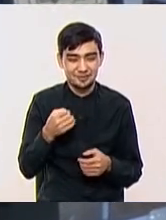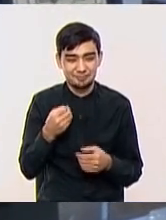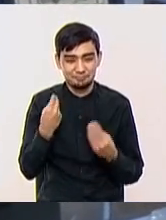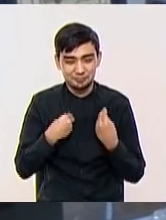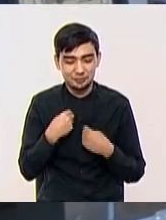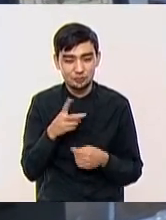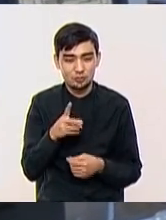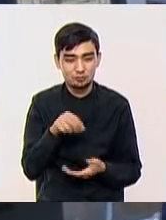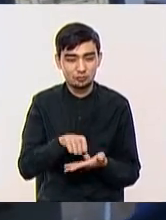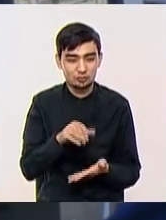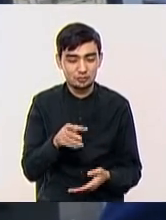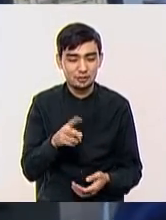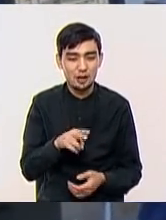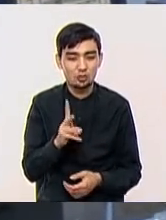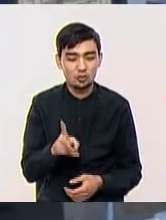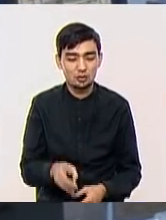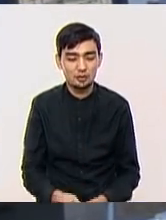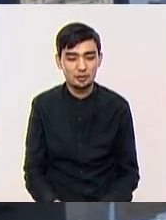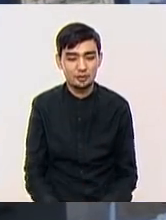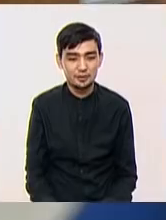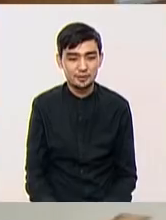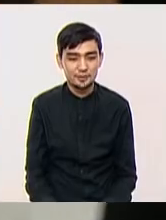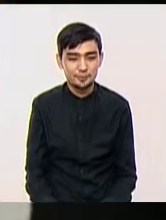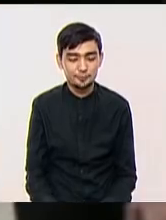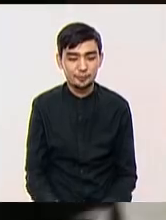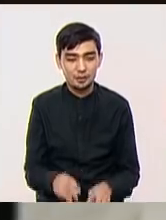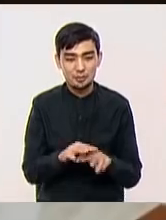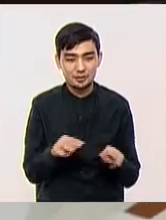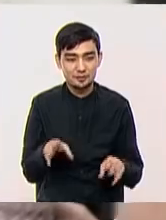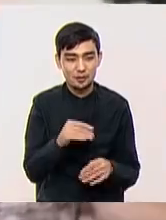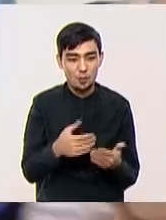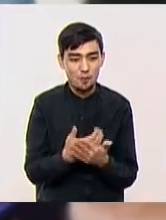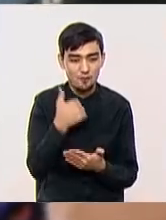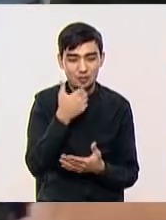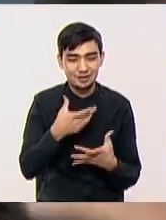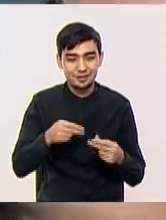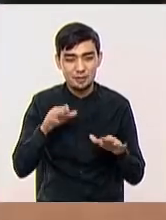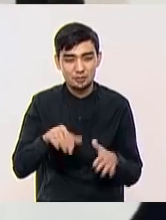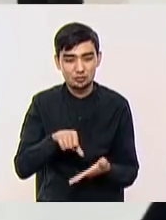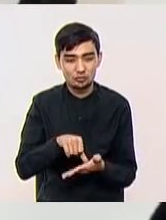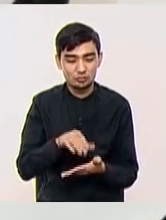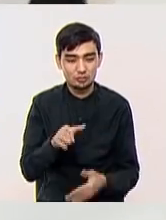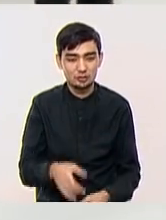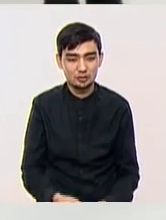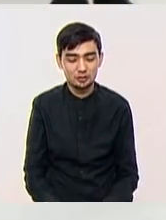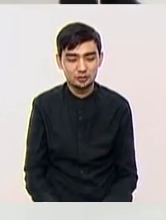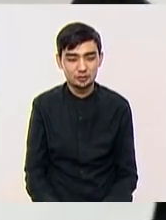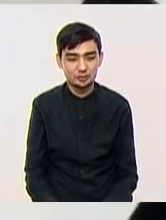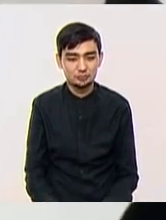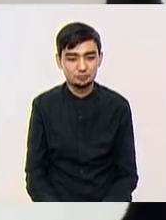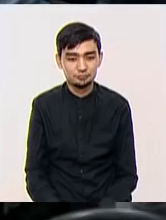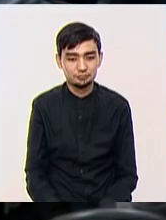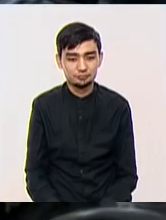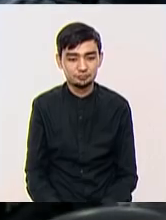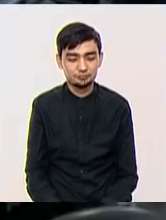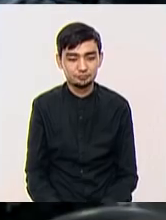келем, қасымда жолдасым Сегурочка болады. Министрлер жаңа жылды қайда қарсы алады? Талай демалатын нелер